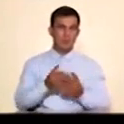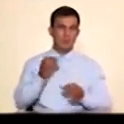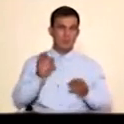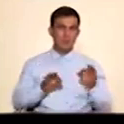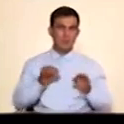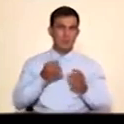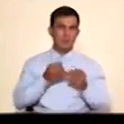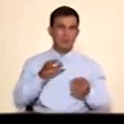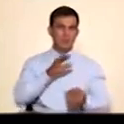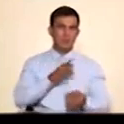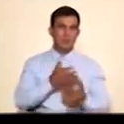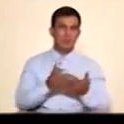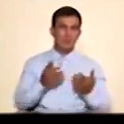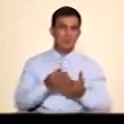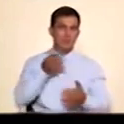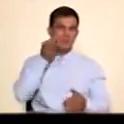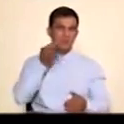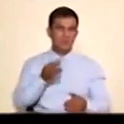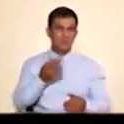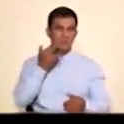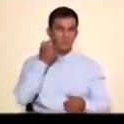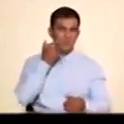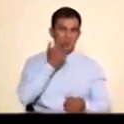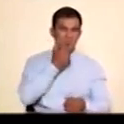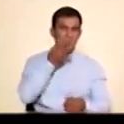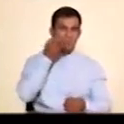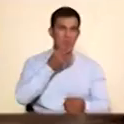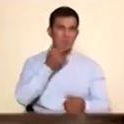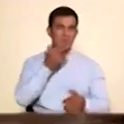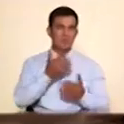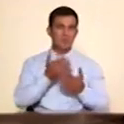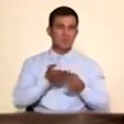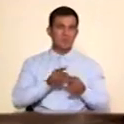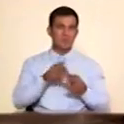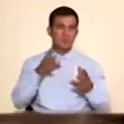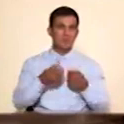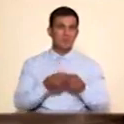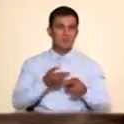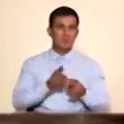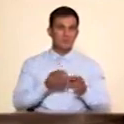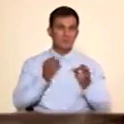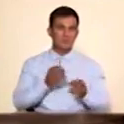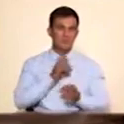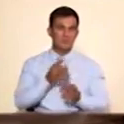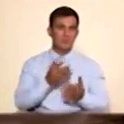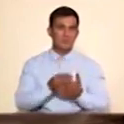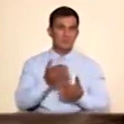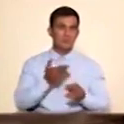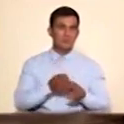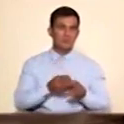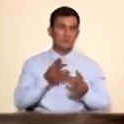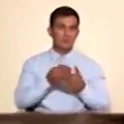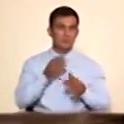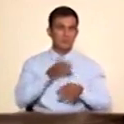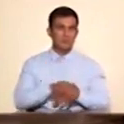yoki Italiya davlatlarini biz aynan bu xarita bilan solishtirsak to'g'ri bo'lmaydi, lekin aynan mana shu